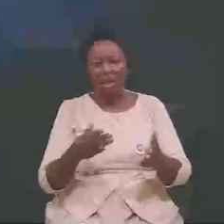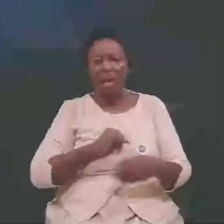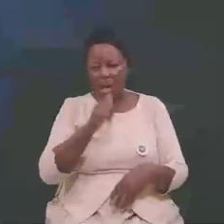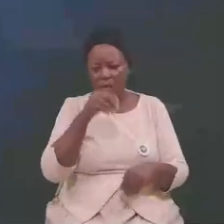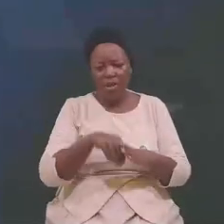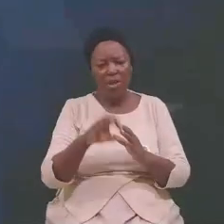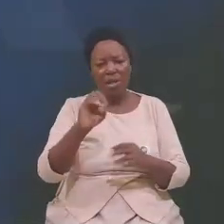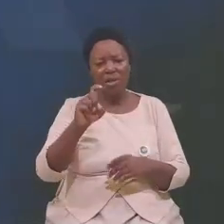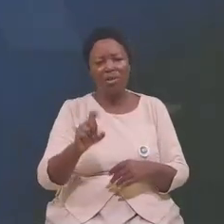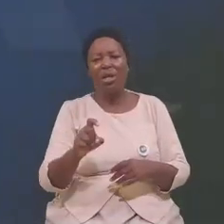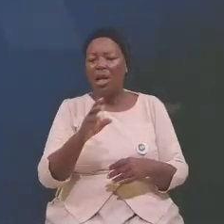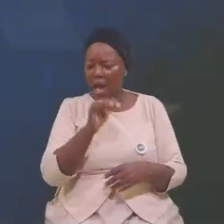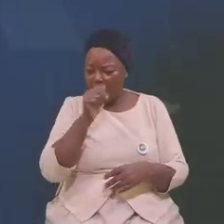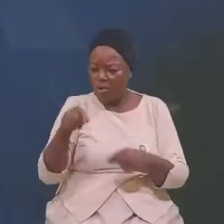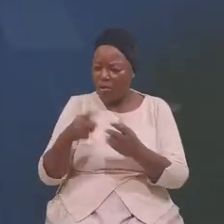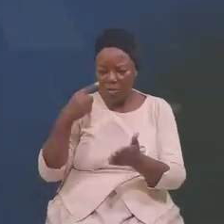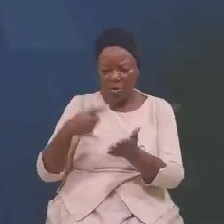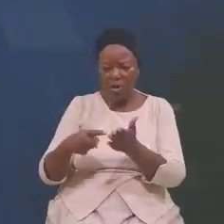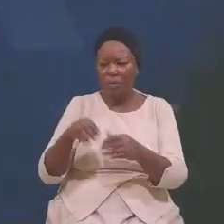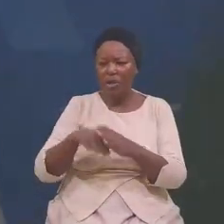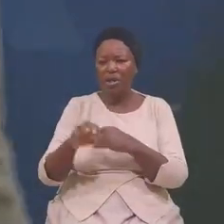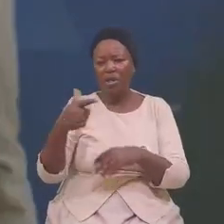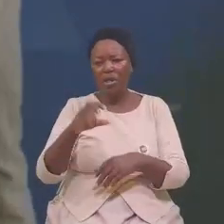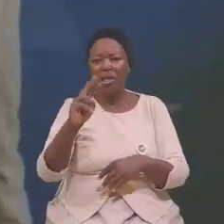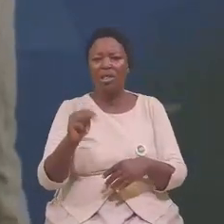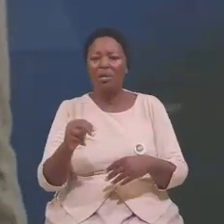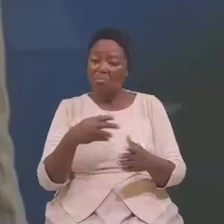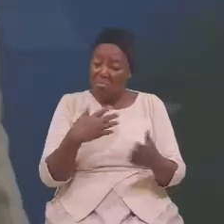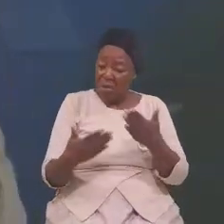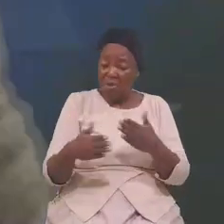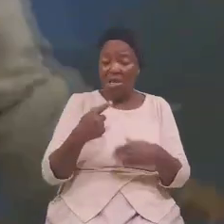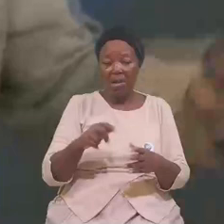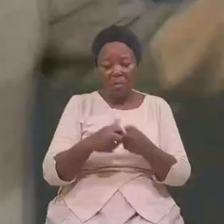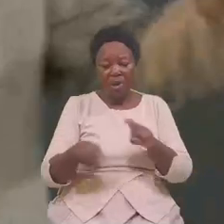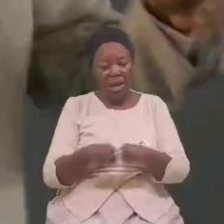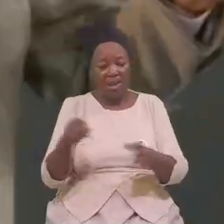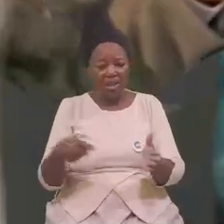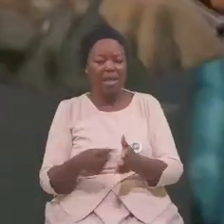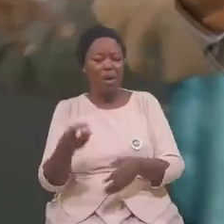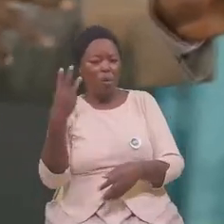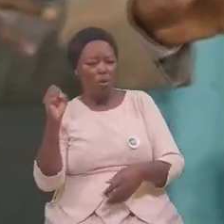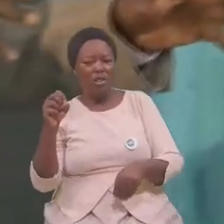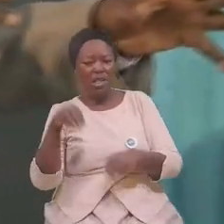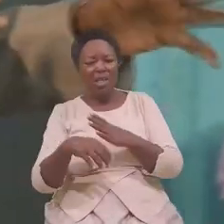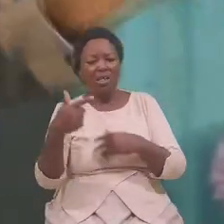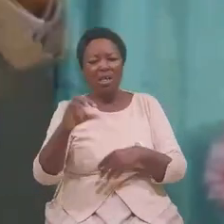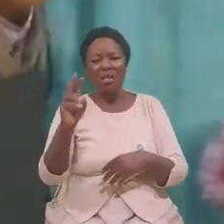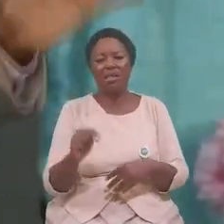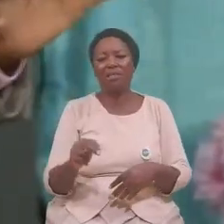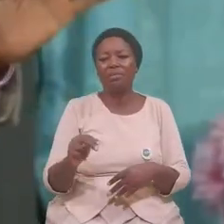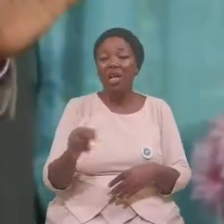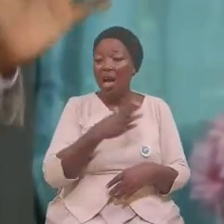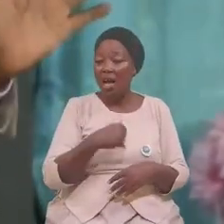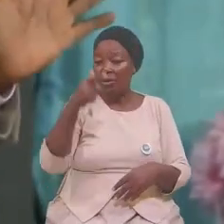vais vérifier en Genèse si un problème comme celui-là était en Genèse. et Dieu